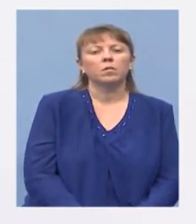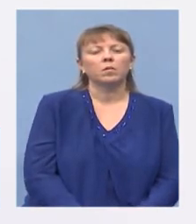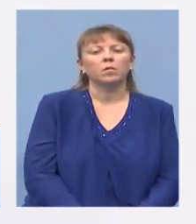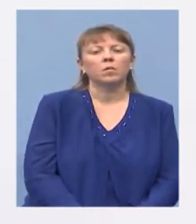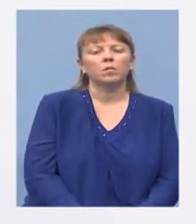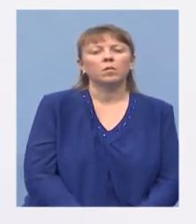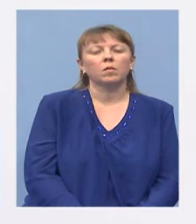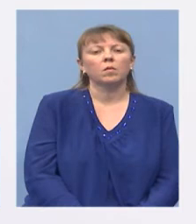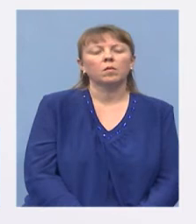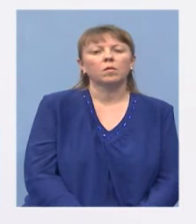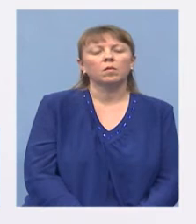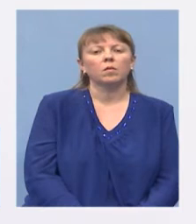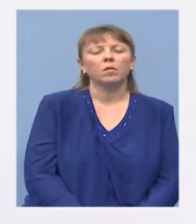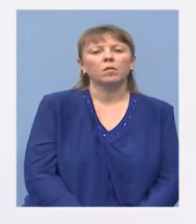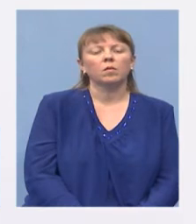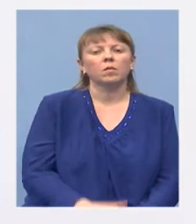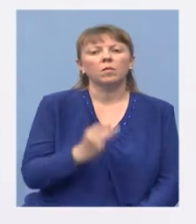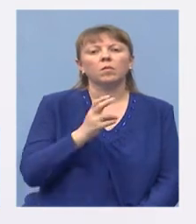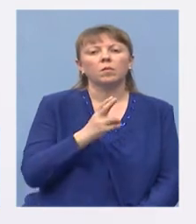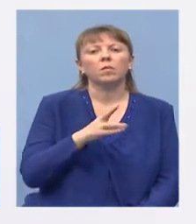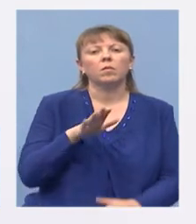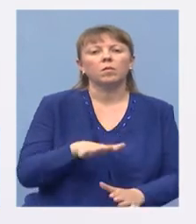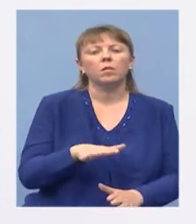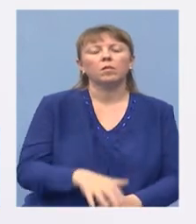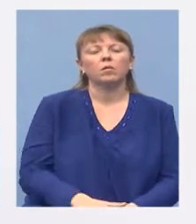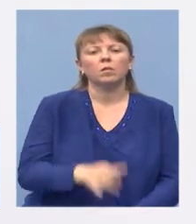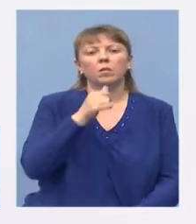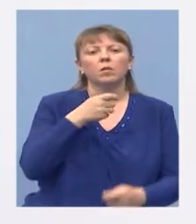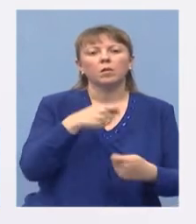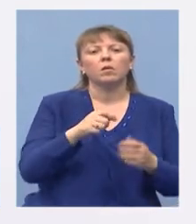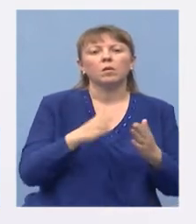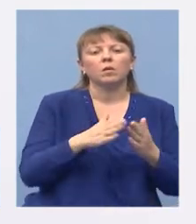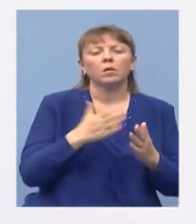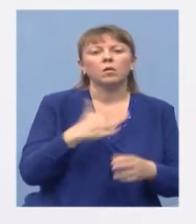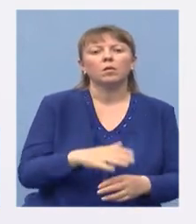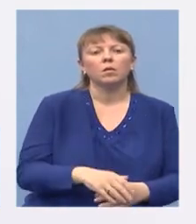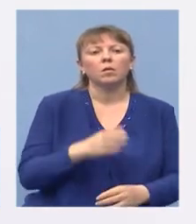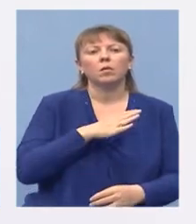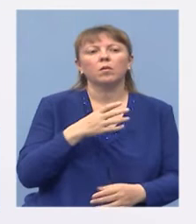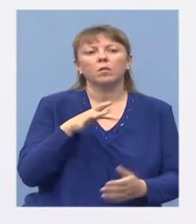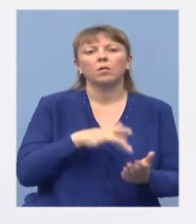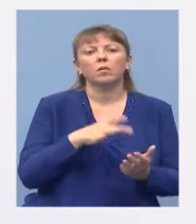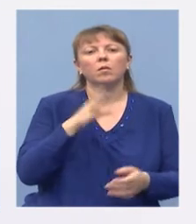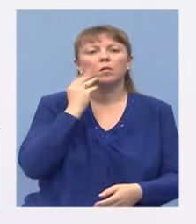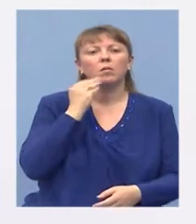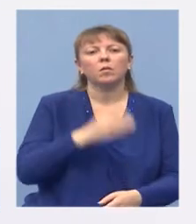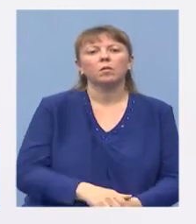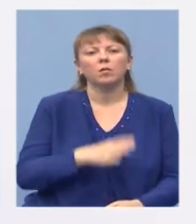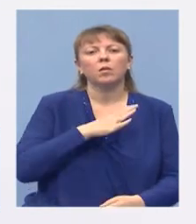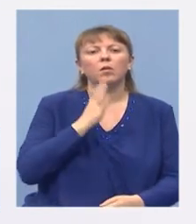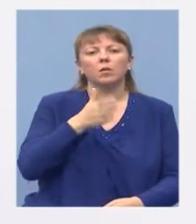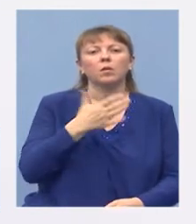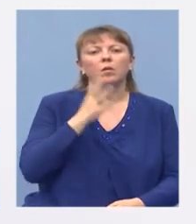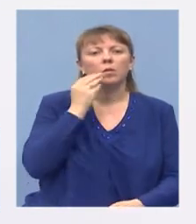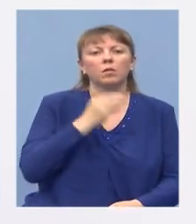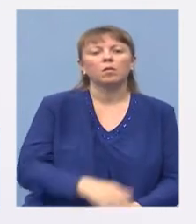гражданин, правообладатель, находясь, условно говоря, в Акжайском районе, может продать свою недвижимость, которая находится в городе Алматы. Раньше нужно было ехать в